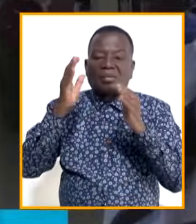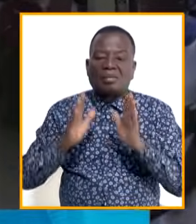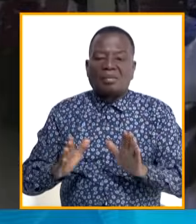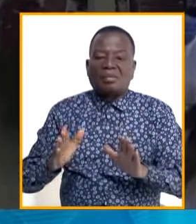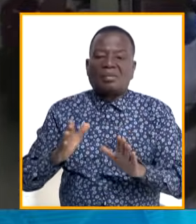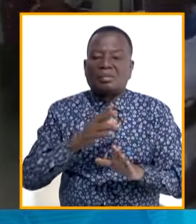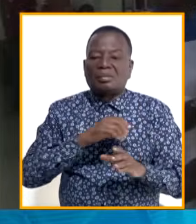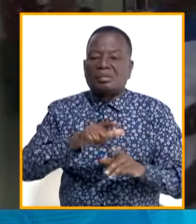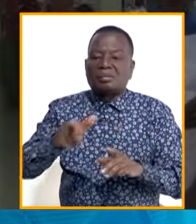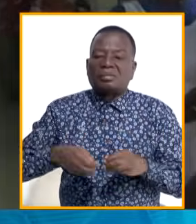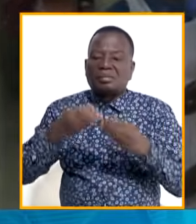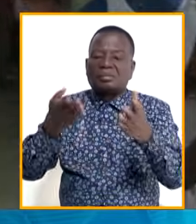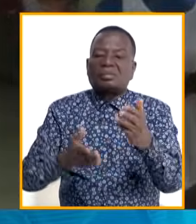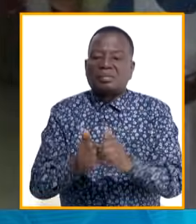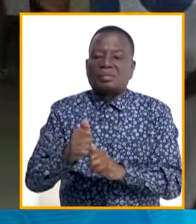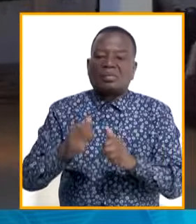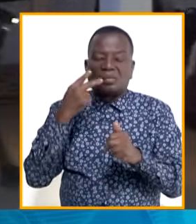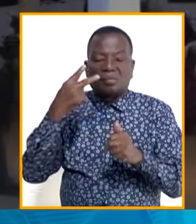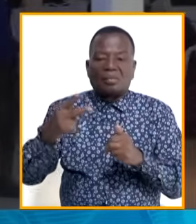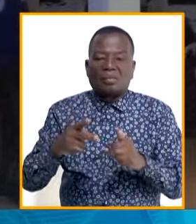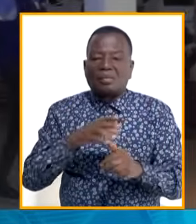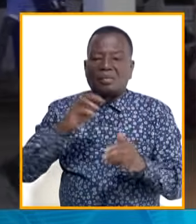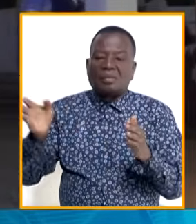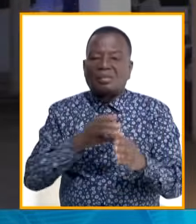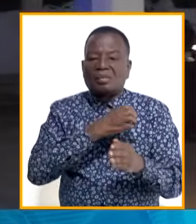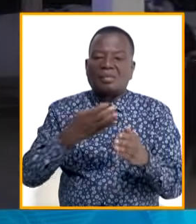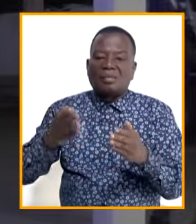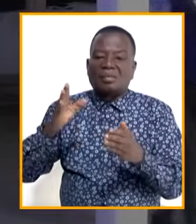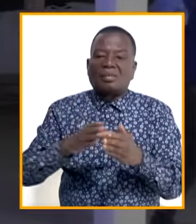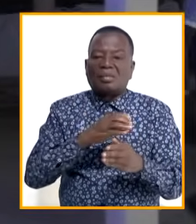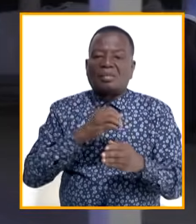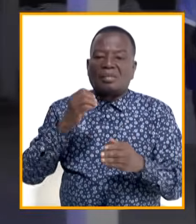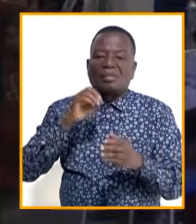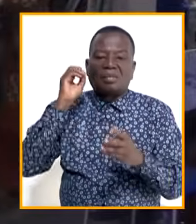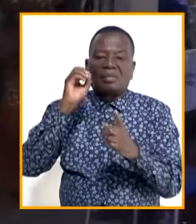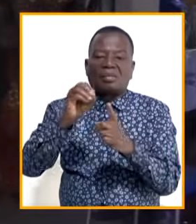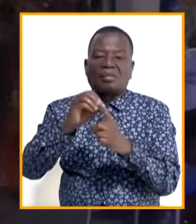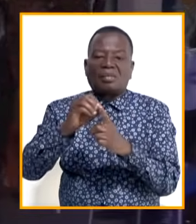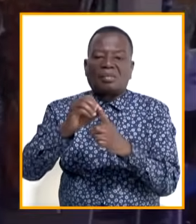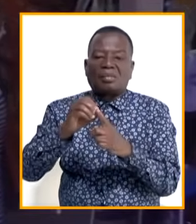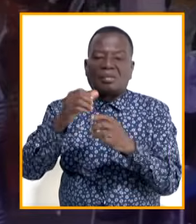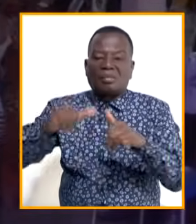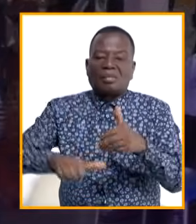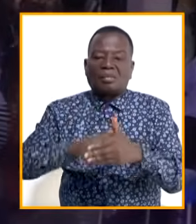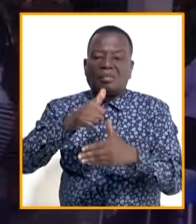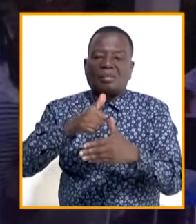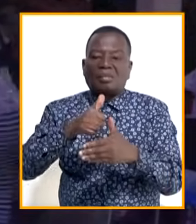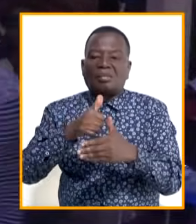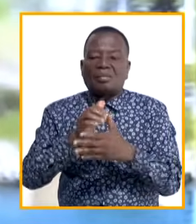Toura et leur donner plus de visibilité, eux et leur musique, quelques-uns des objectifs de cet événement.